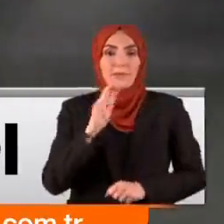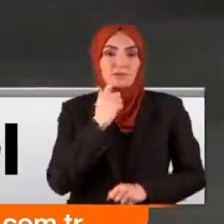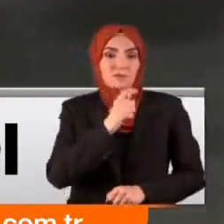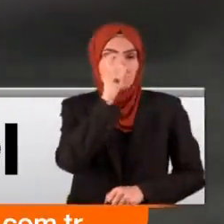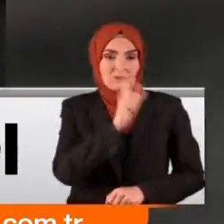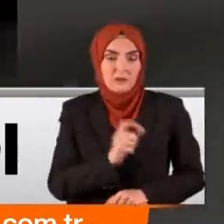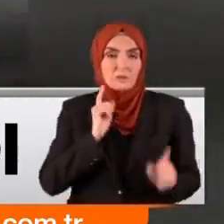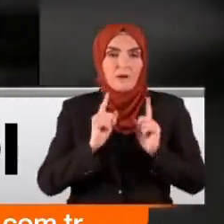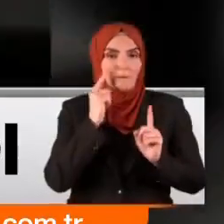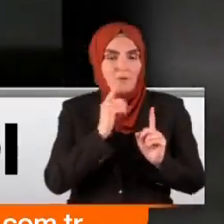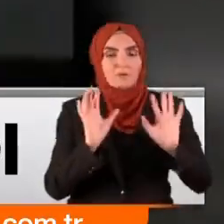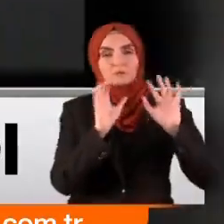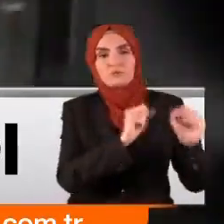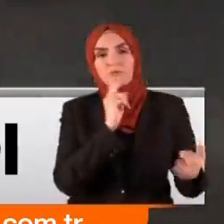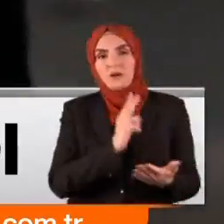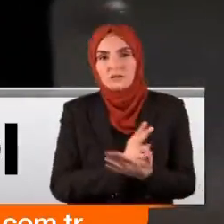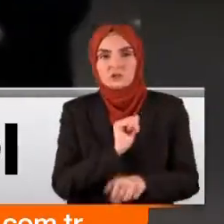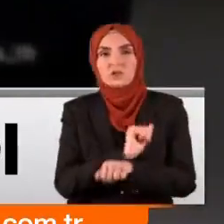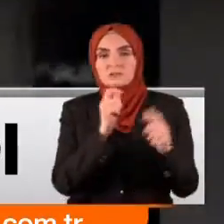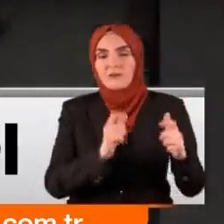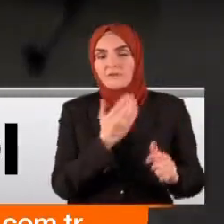tutuklandı. O şimdi cezaevinde.